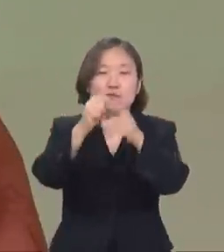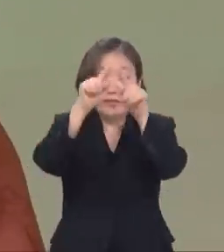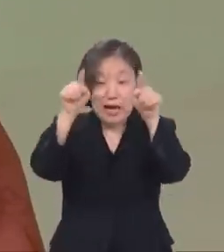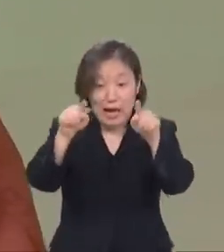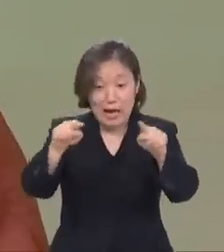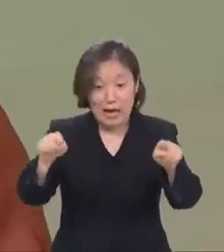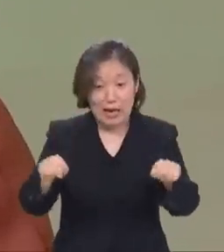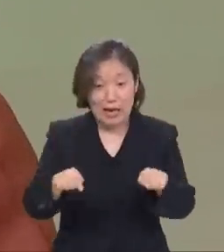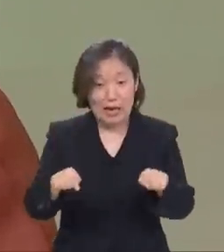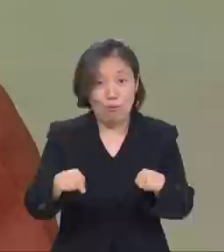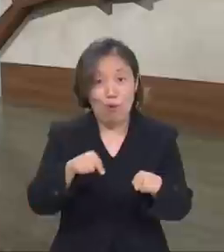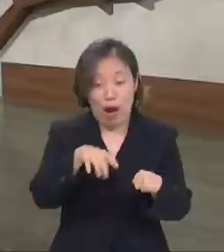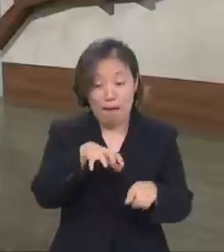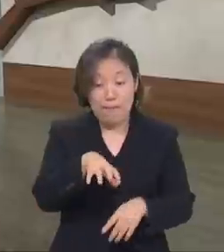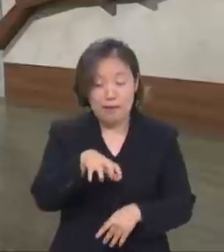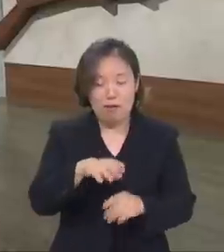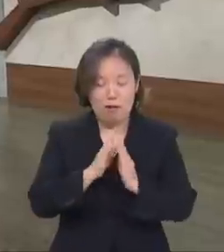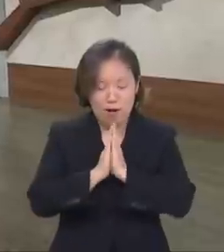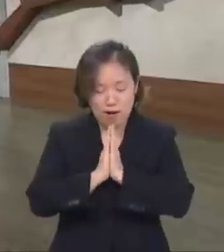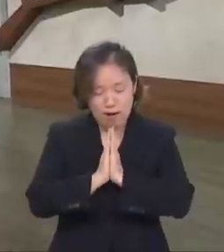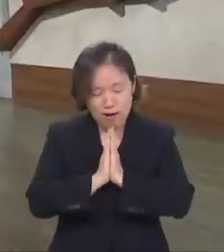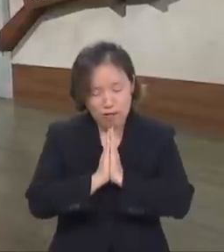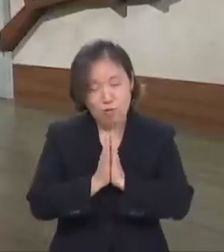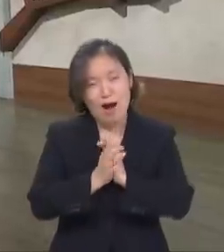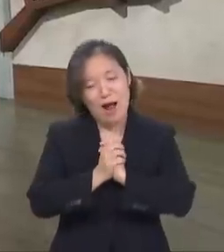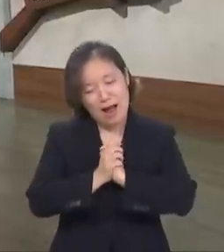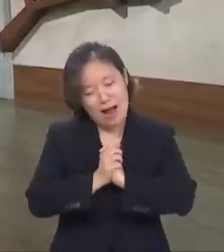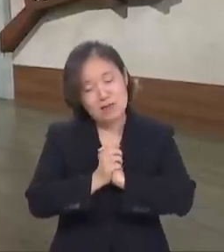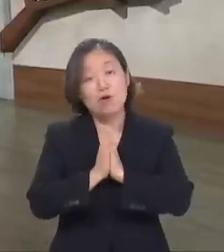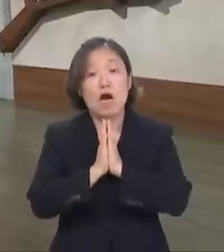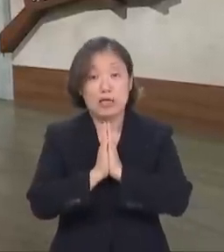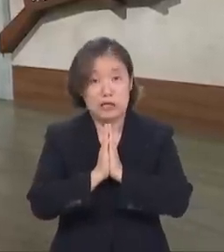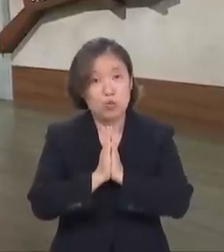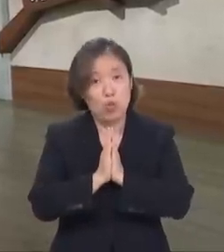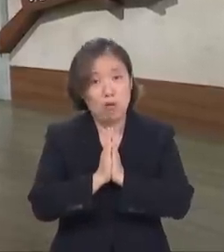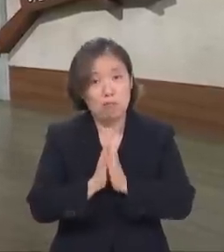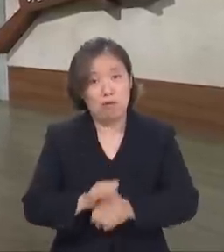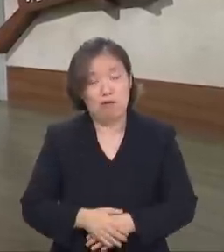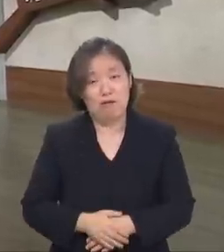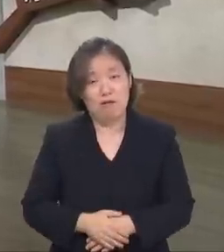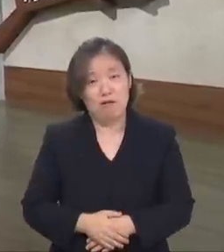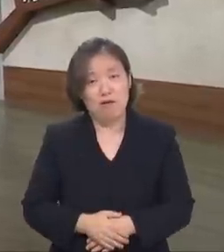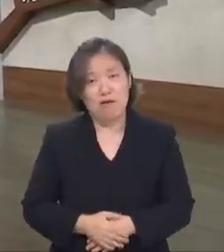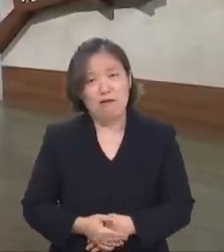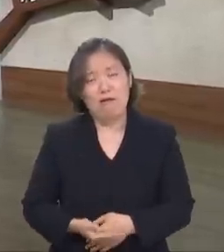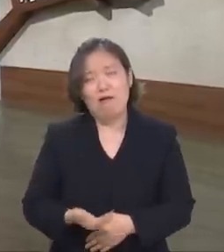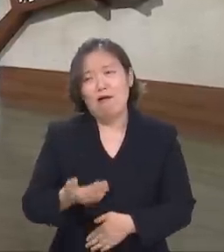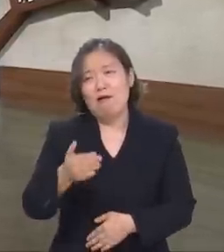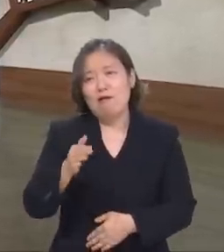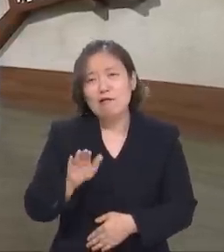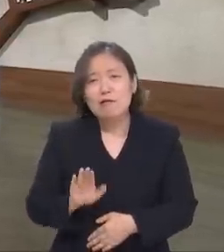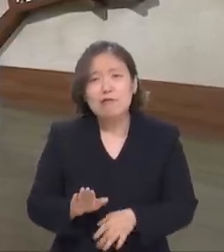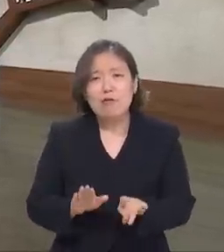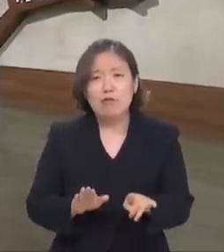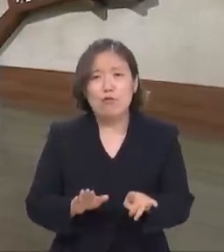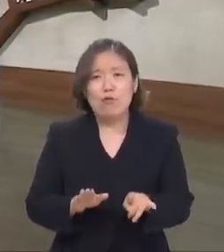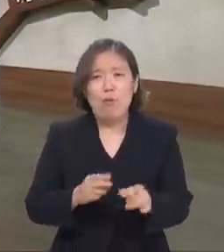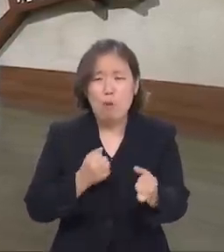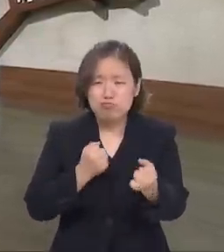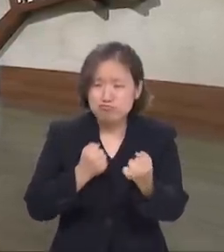기도를 했는데 너무나이 걷잡을 수 없을 정도로이 힘들고 괴로운 풍파가